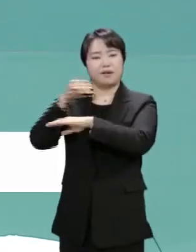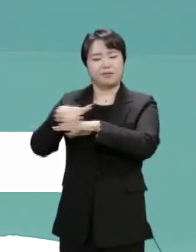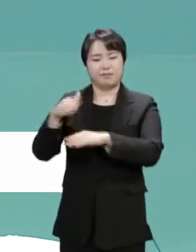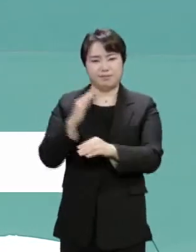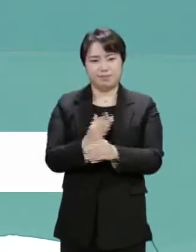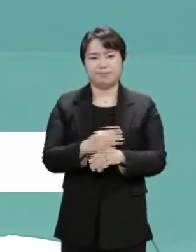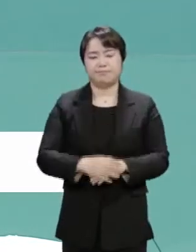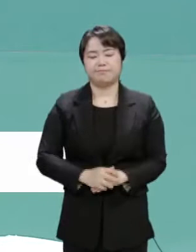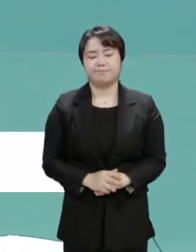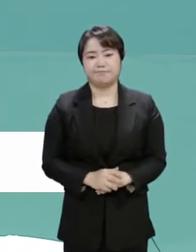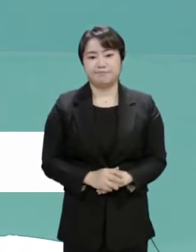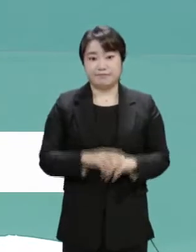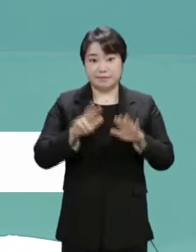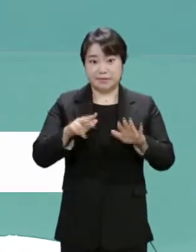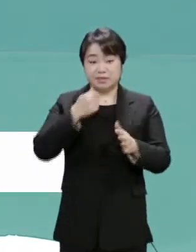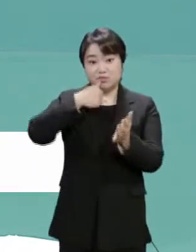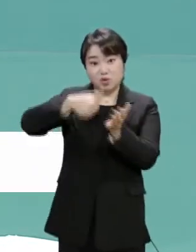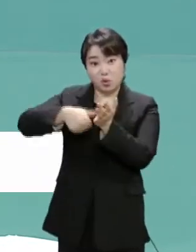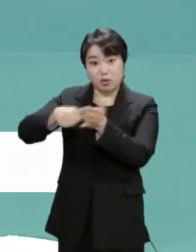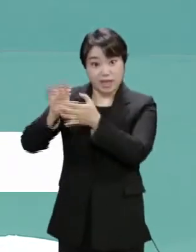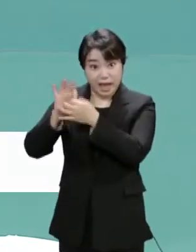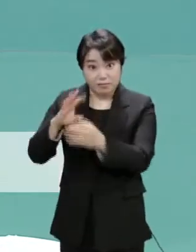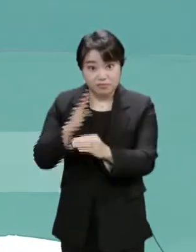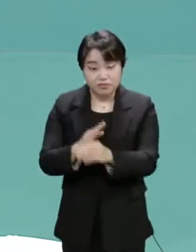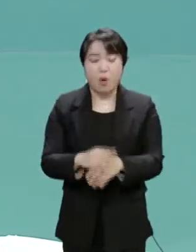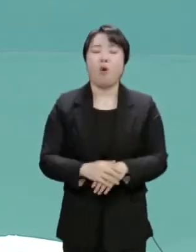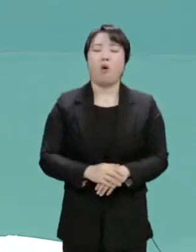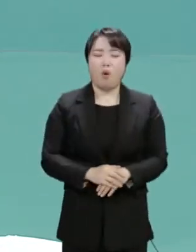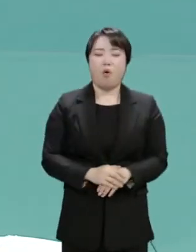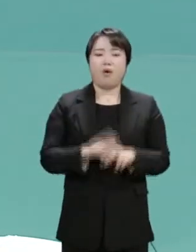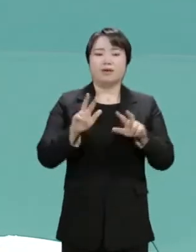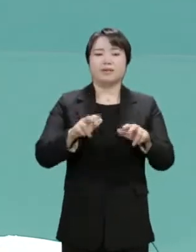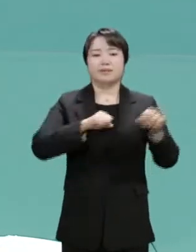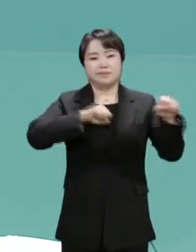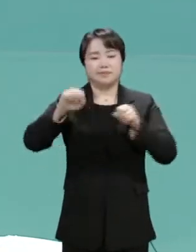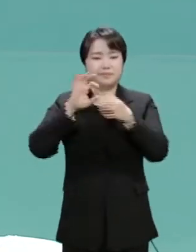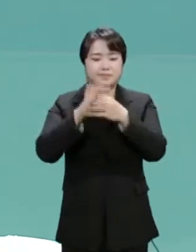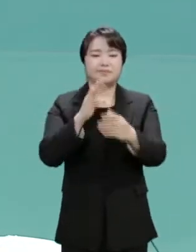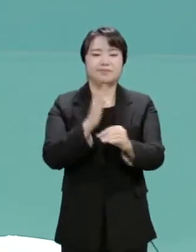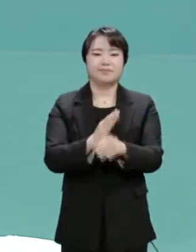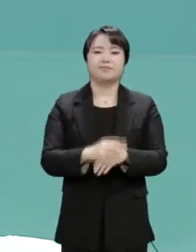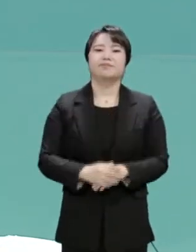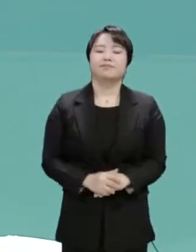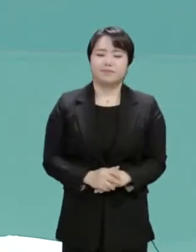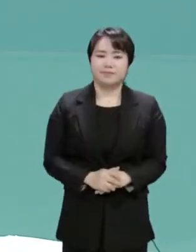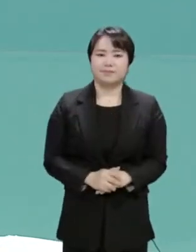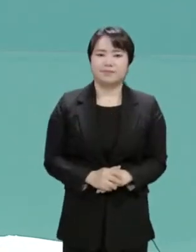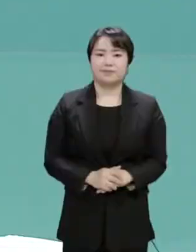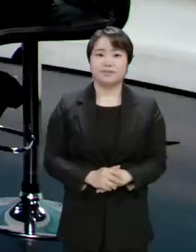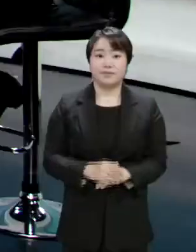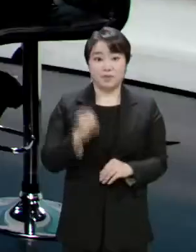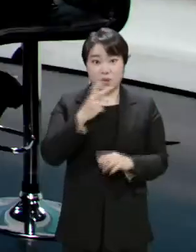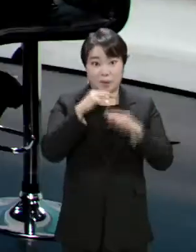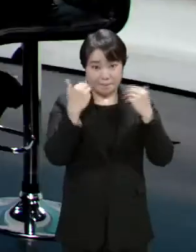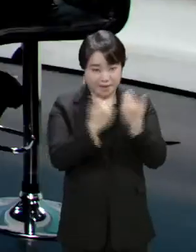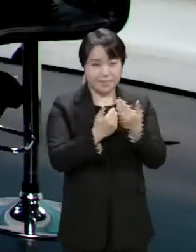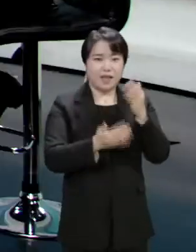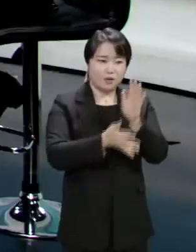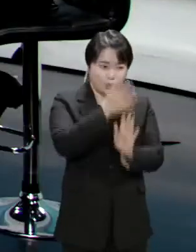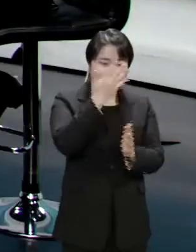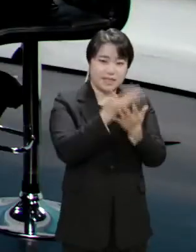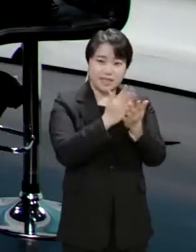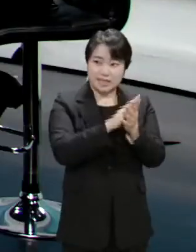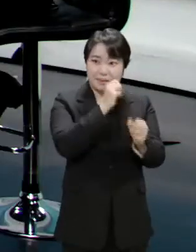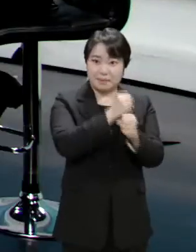하고 있습니다. 네. 지금도 계속 동의를 받고 계신가요? 네, 맡고 있습니다. 진구 작업을 지금 하고 있습니다. 네. 반에서 또 도시재생 사업은 계속